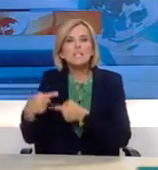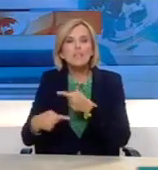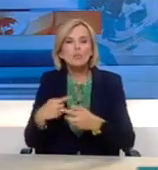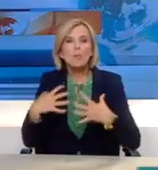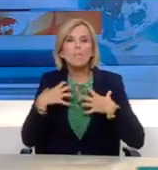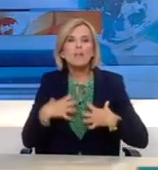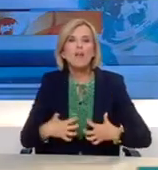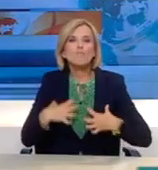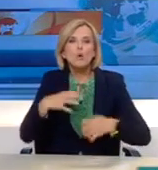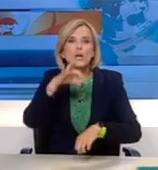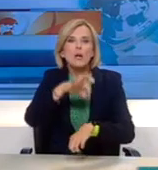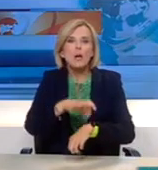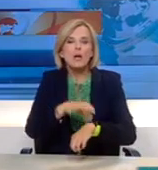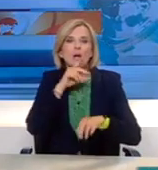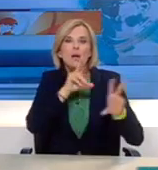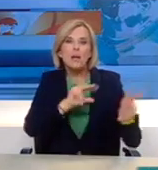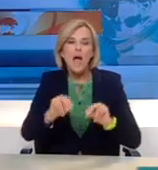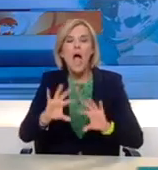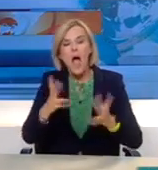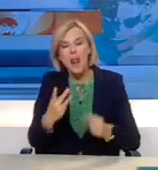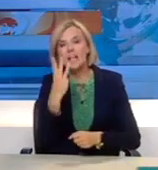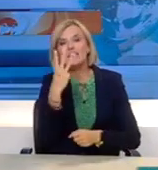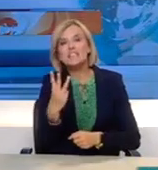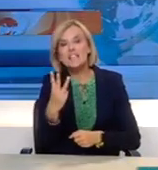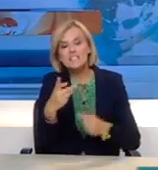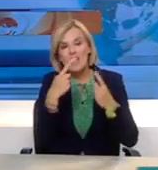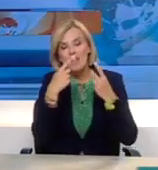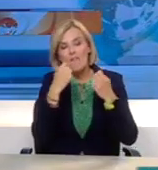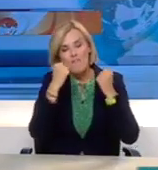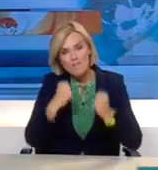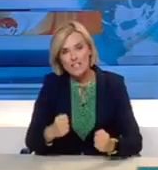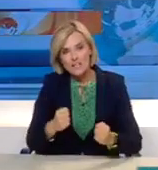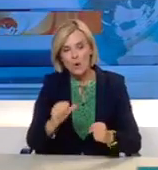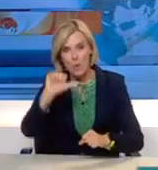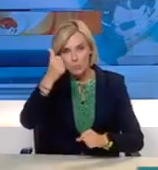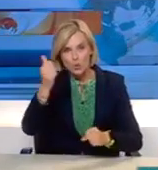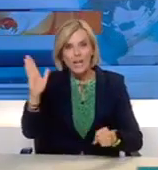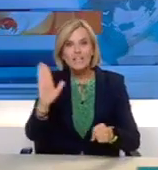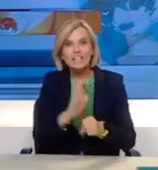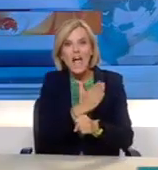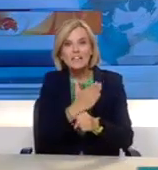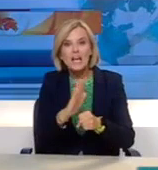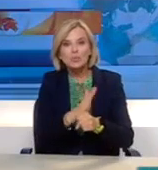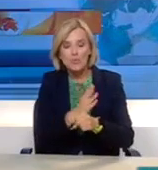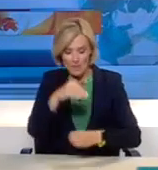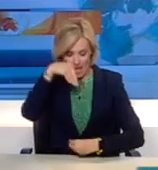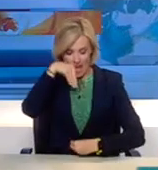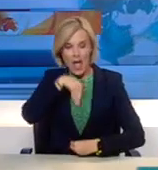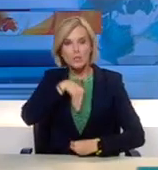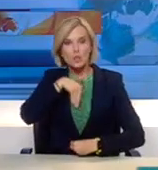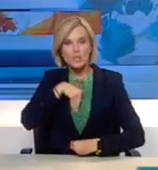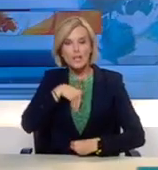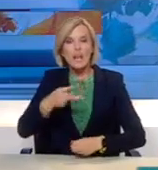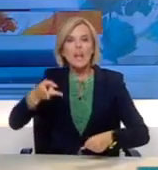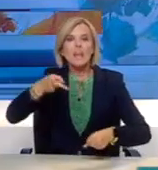όμως τουλάχιστον χαρακτηριστικές διαφορές. Η πρώτη αφορά την καταστροφή του ενδοθυλίου, δηλαδή η εσωτερική επικάλυψη των